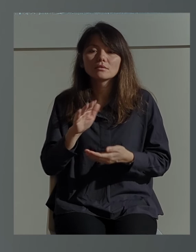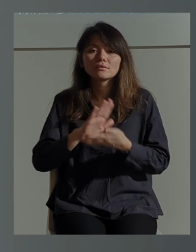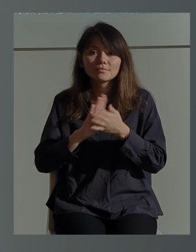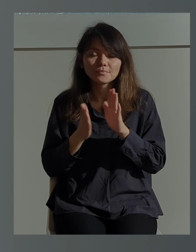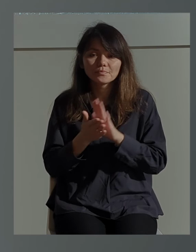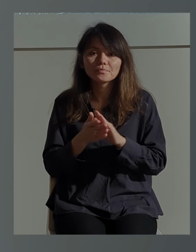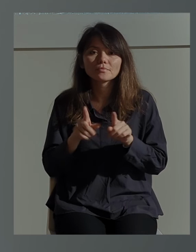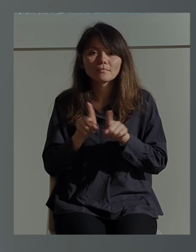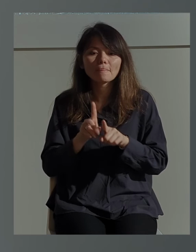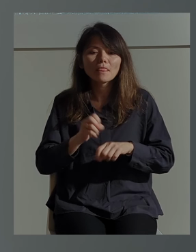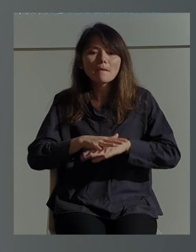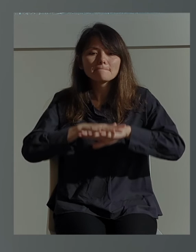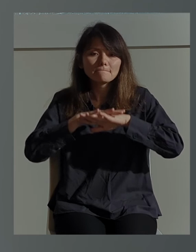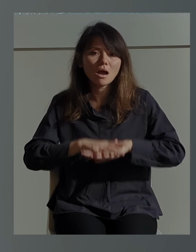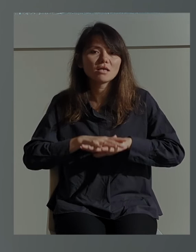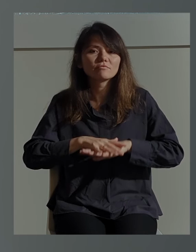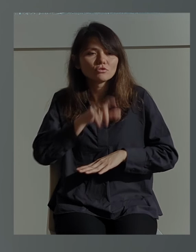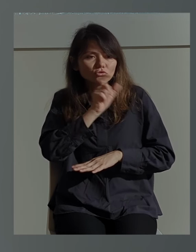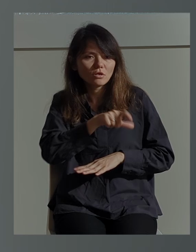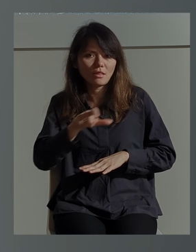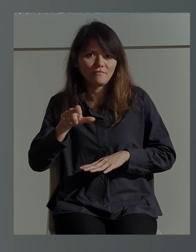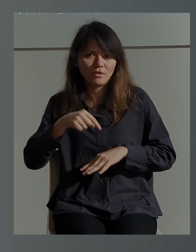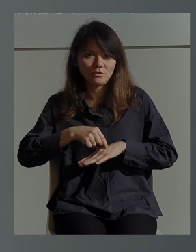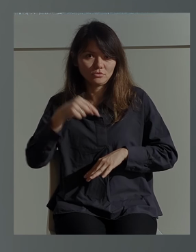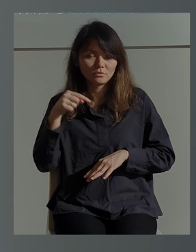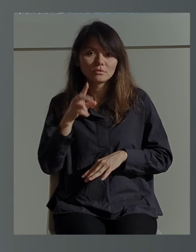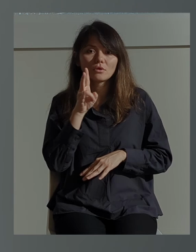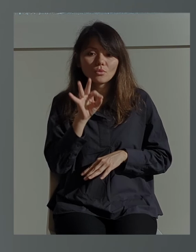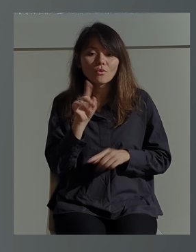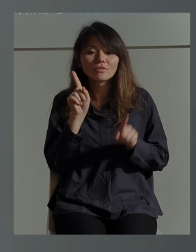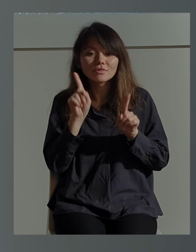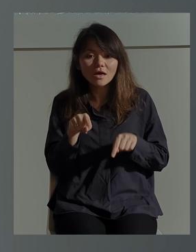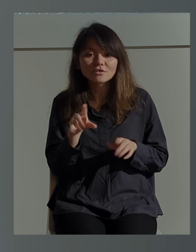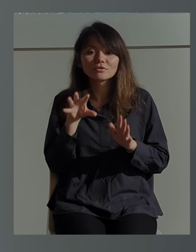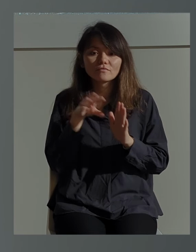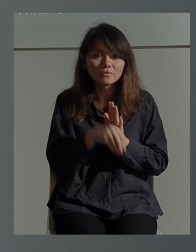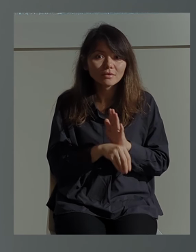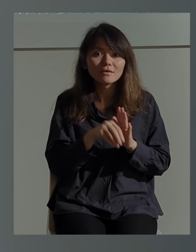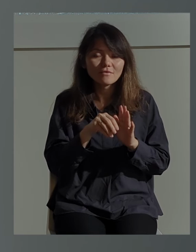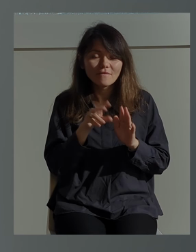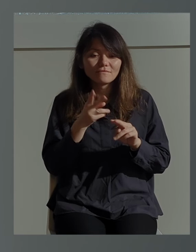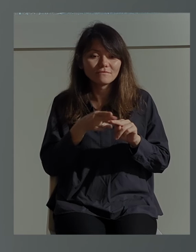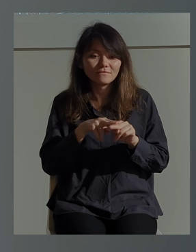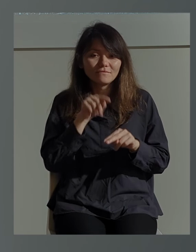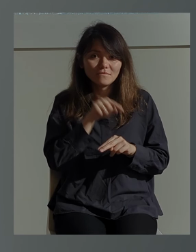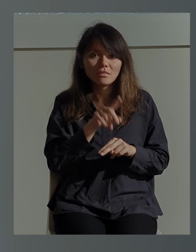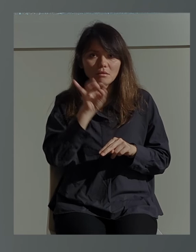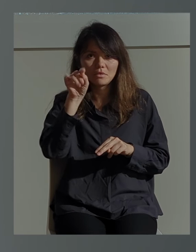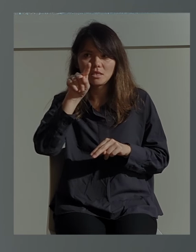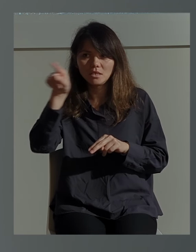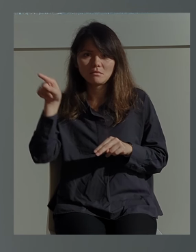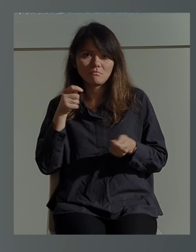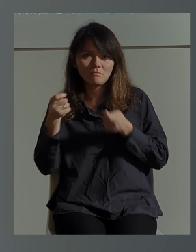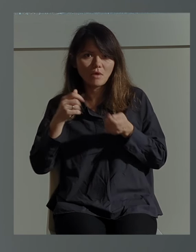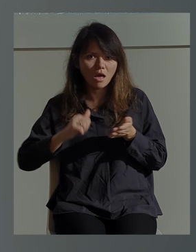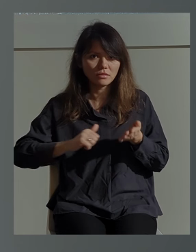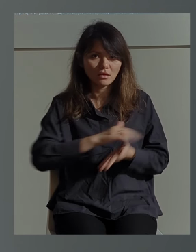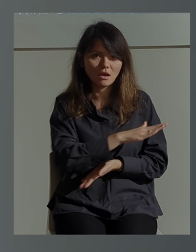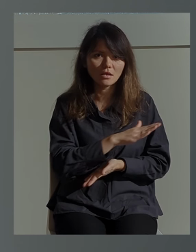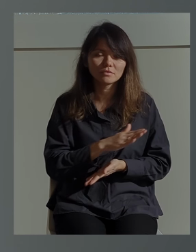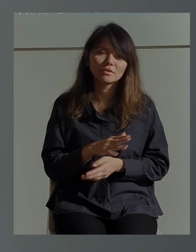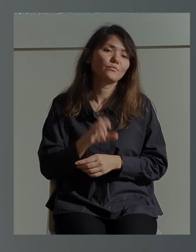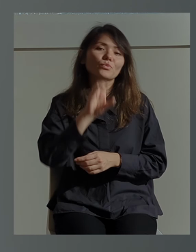какая-то базовая человечность Но даже в ней им отказывают социальный социальный